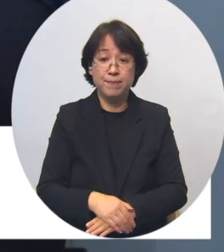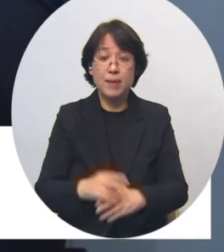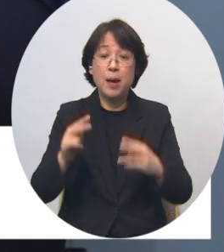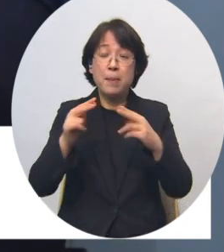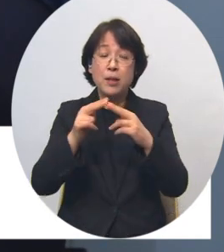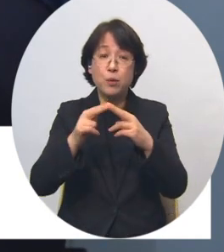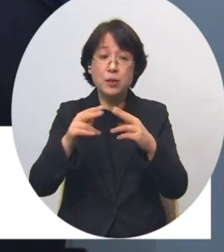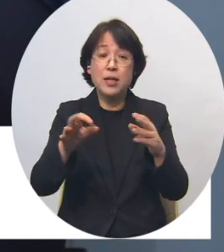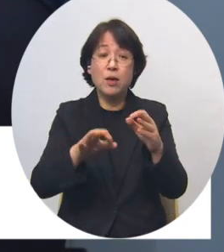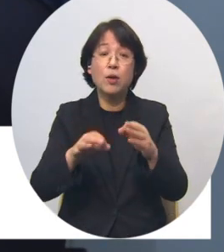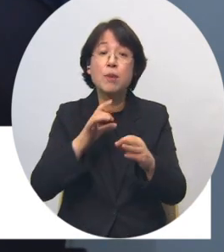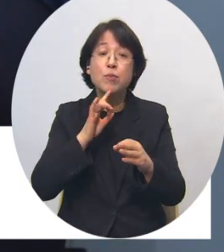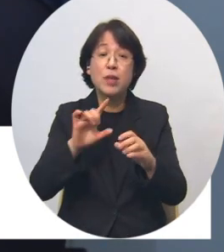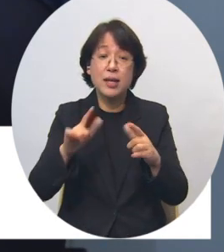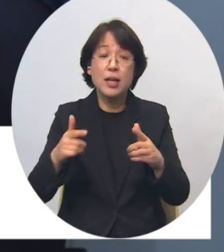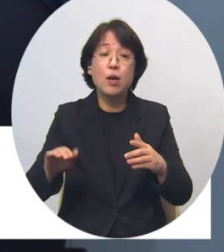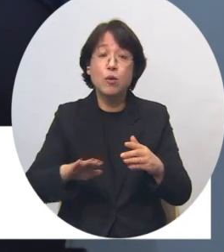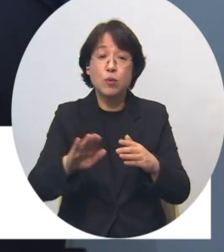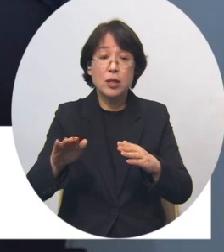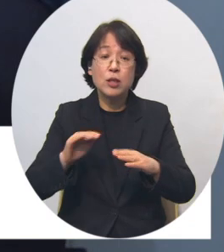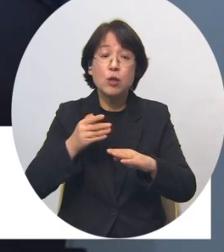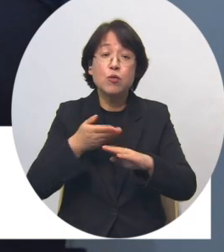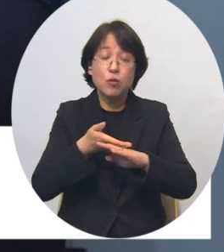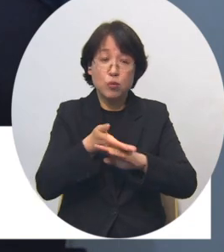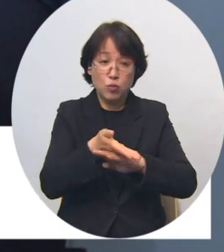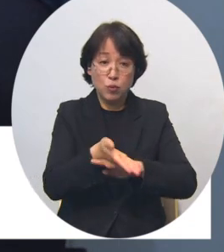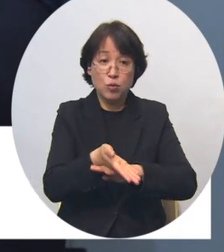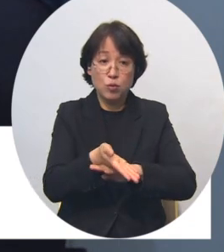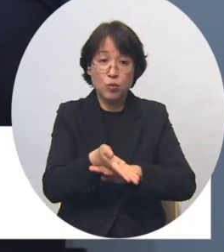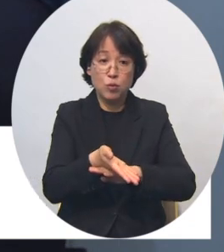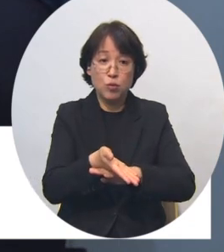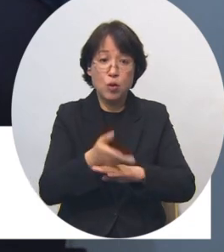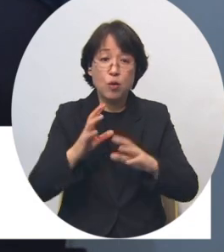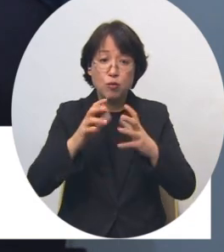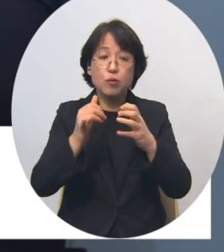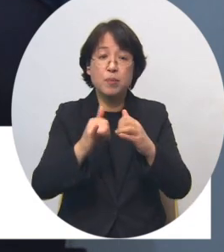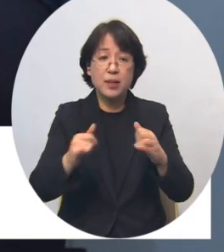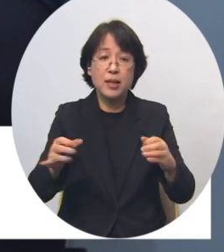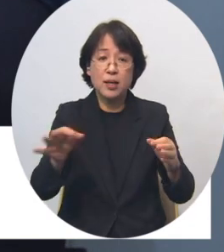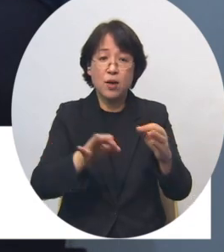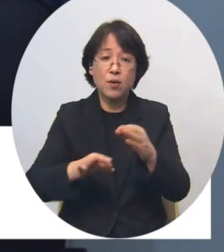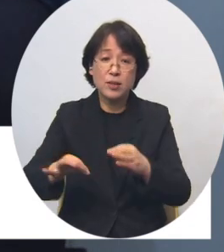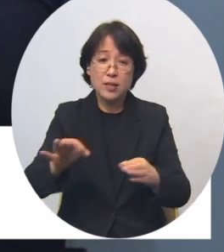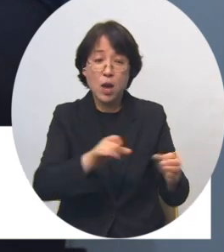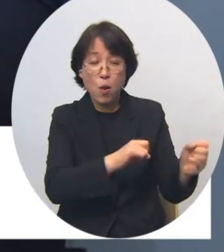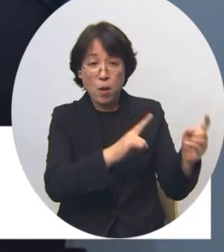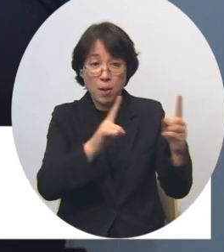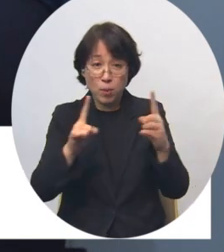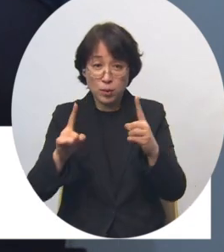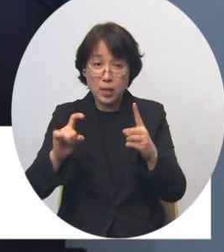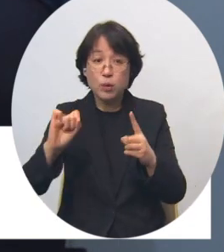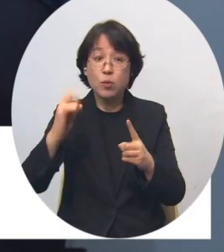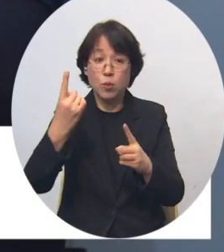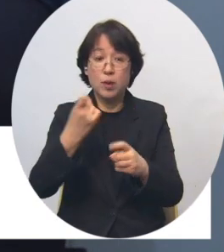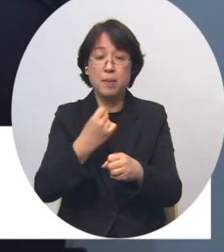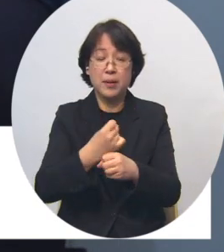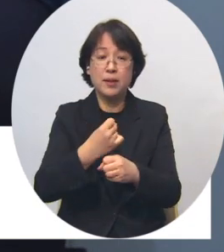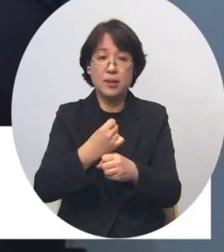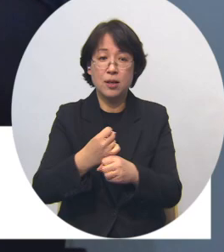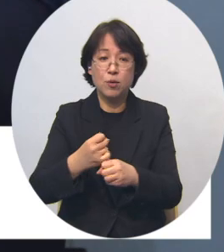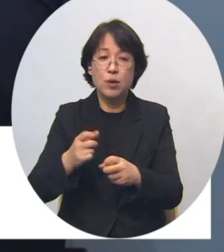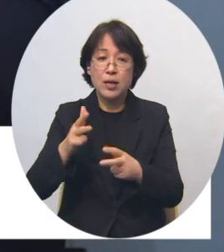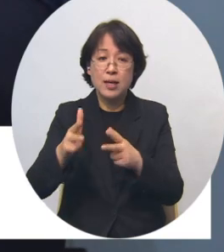반도체 경기뿐만이 아니라 우리 수출 경기, 그다음에 나가서는 우리 민생 경제사를 살리는 계기를 만들려고 지금 저희